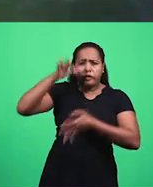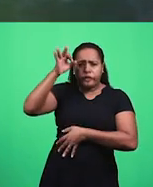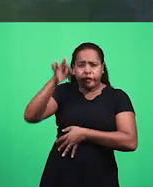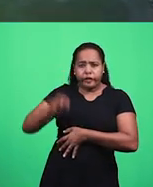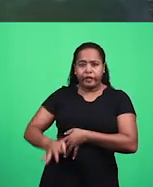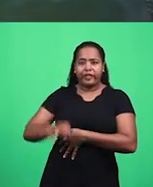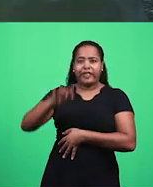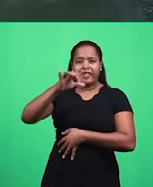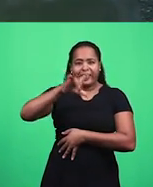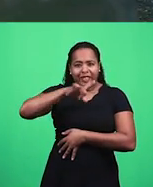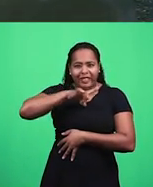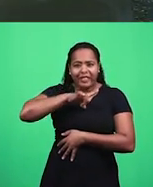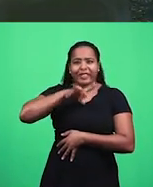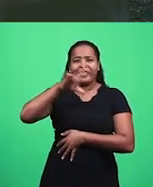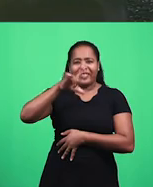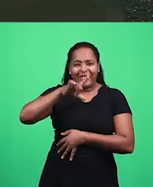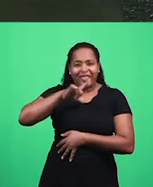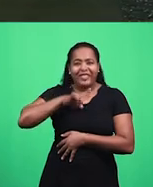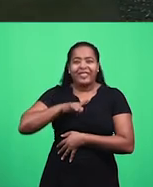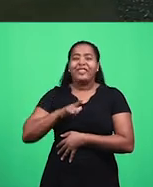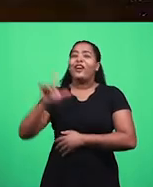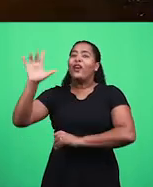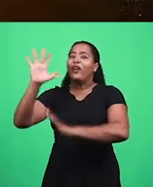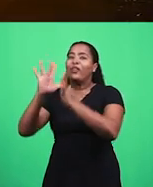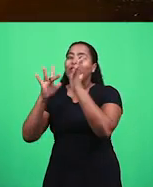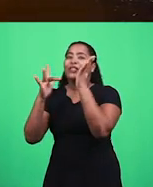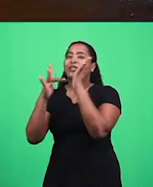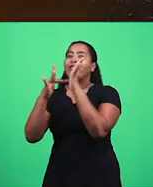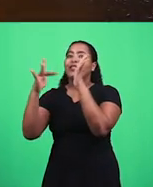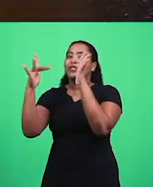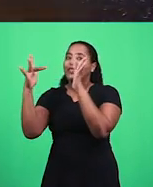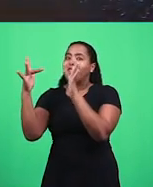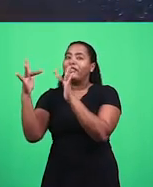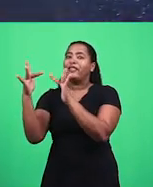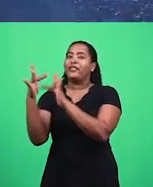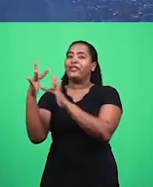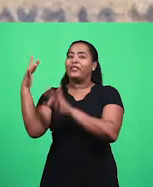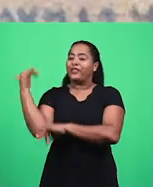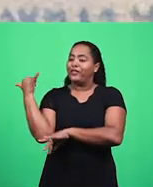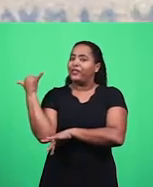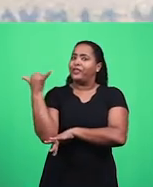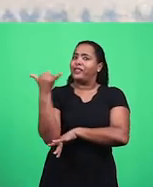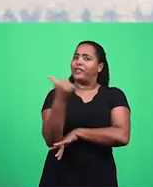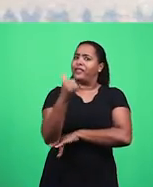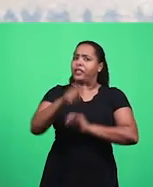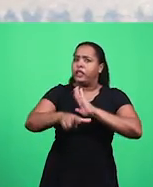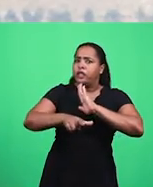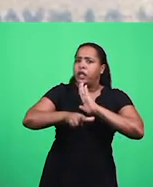И мы знаем это, потому что Иисус это сказал.